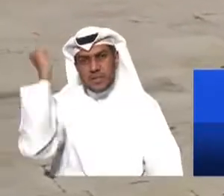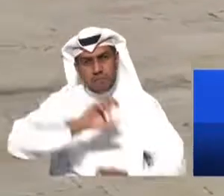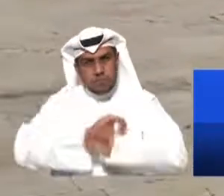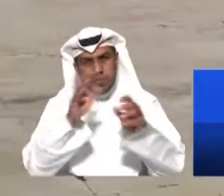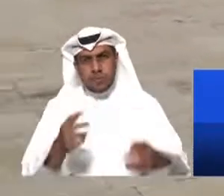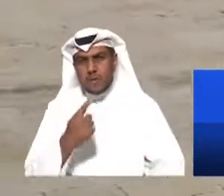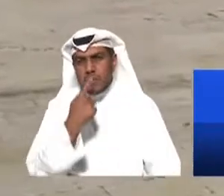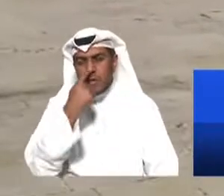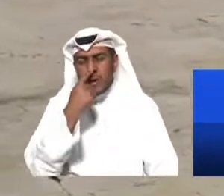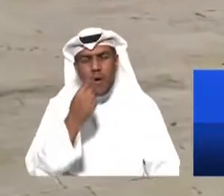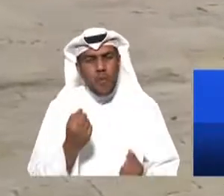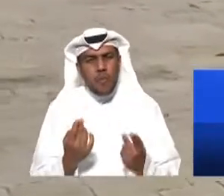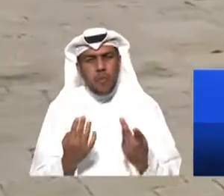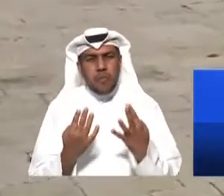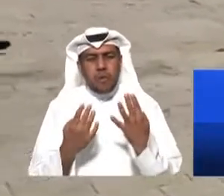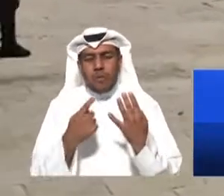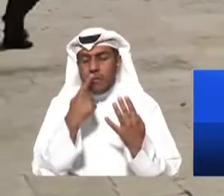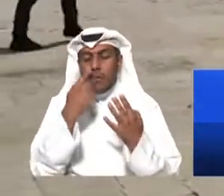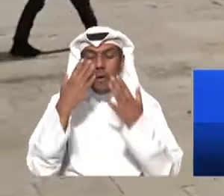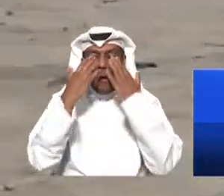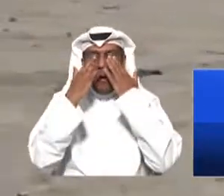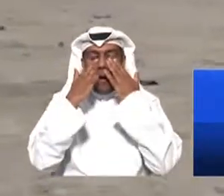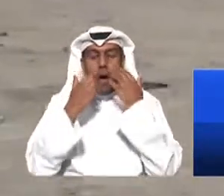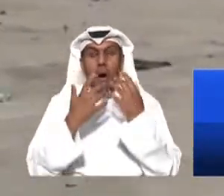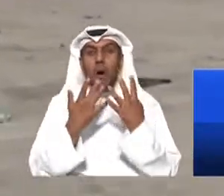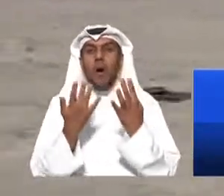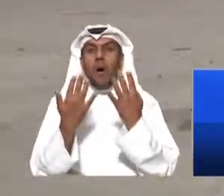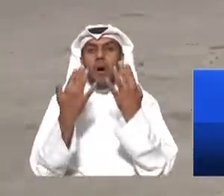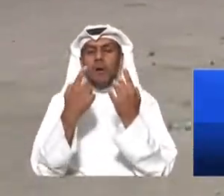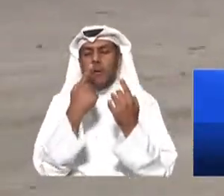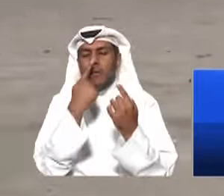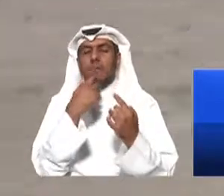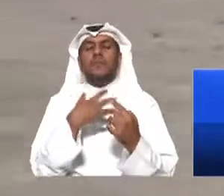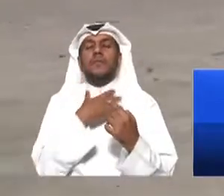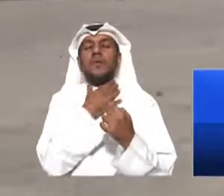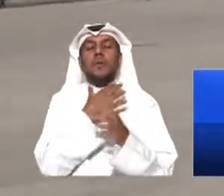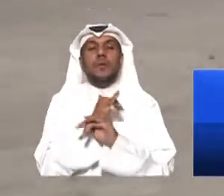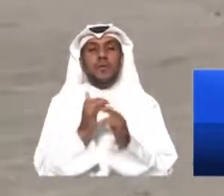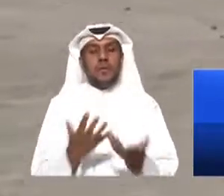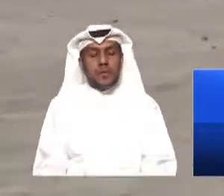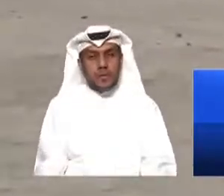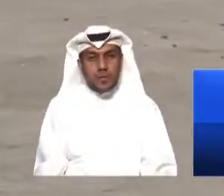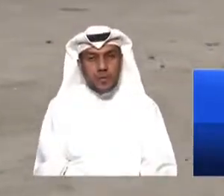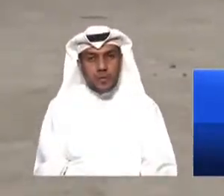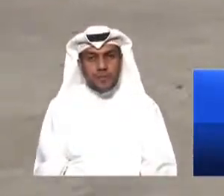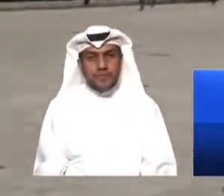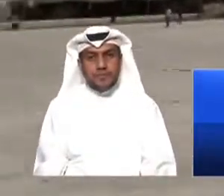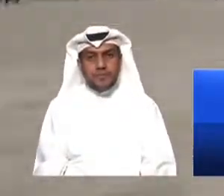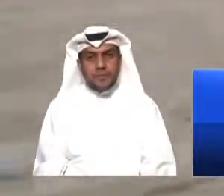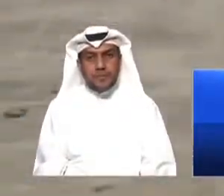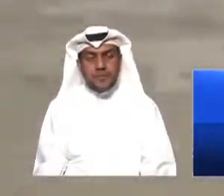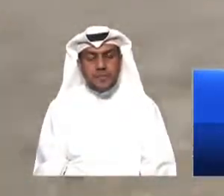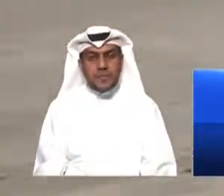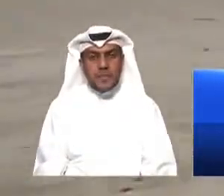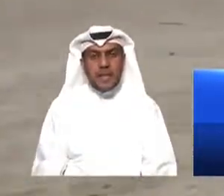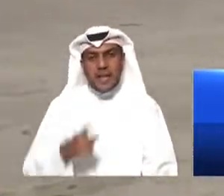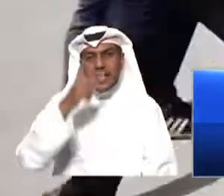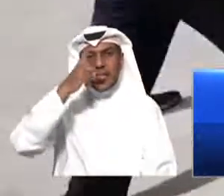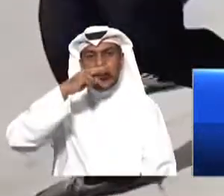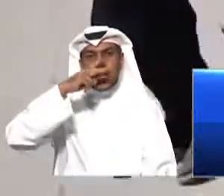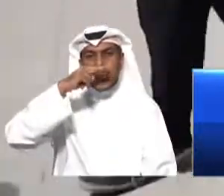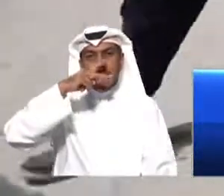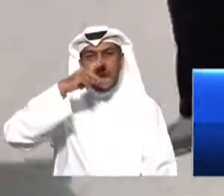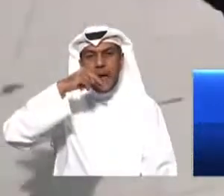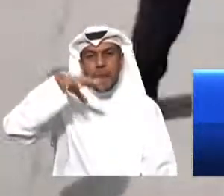للدموع بكثافة تجاه المشاركين في المسيرة، ما أدى إلى إصابة العديد منهم. كما شهدت رام الله إصابة عدد